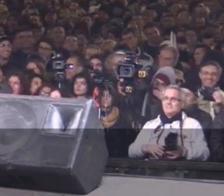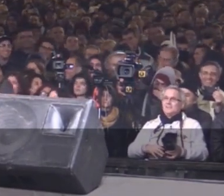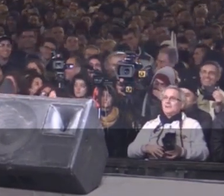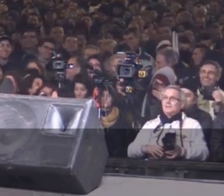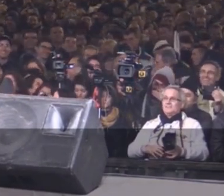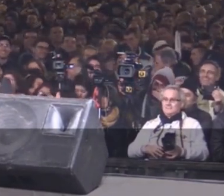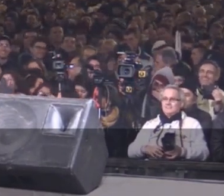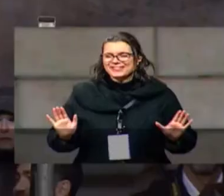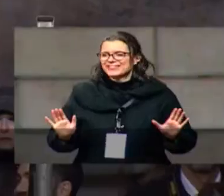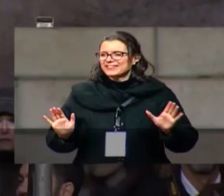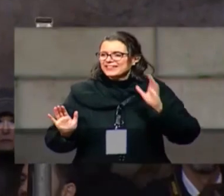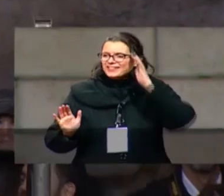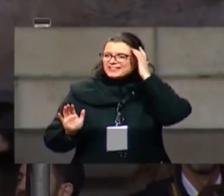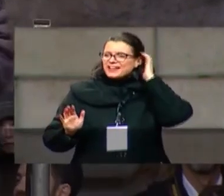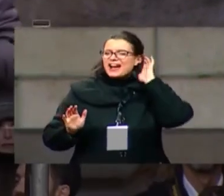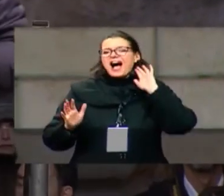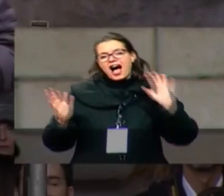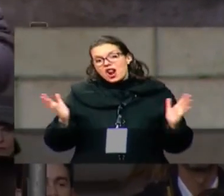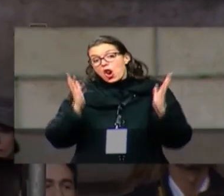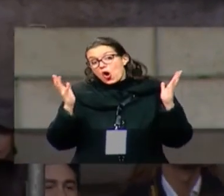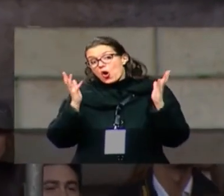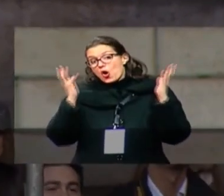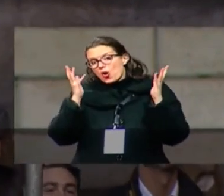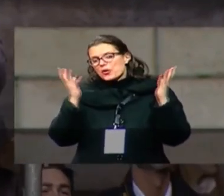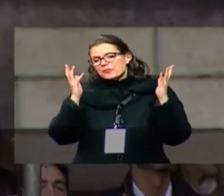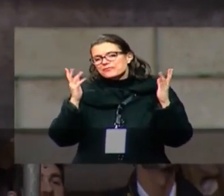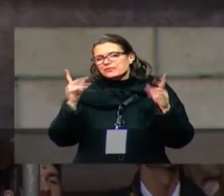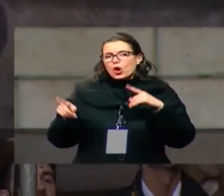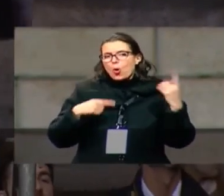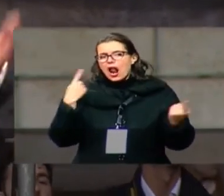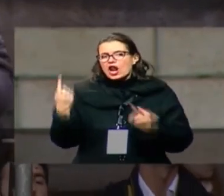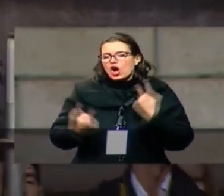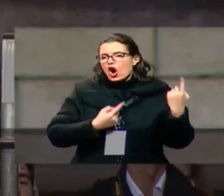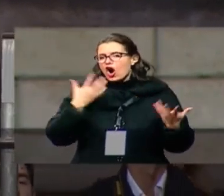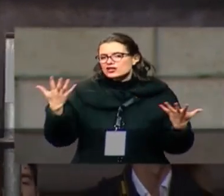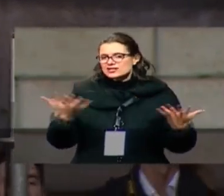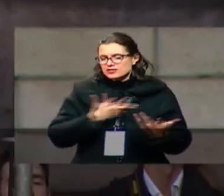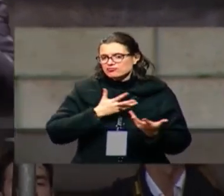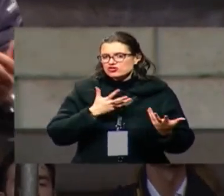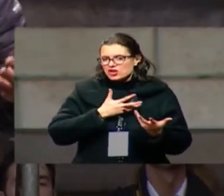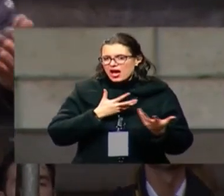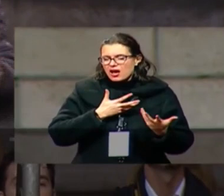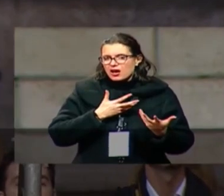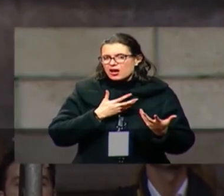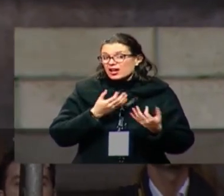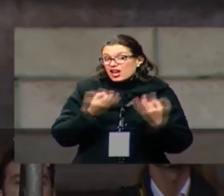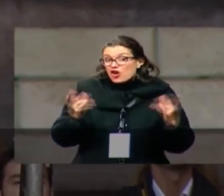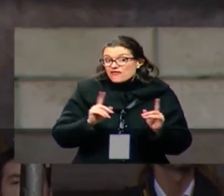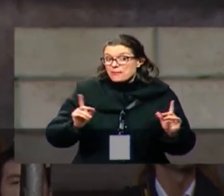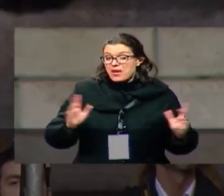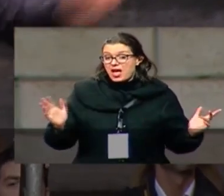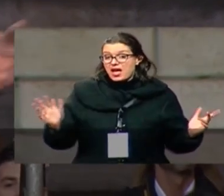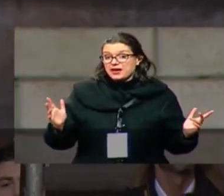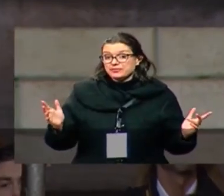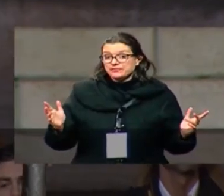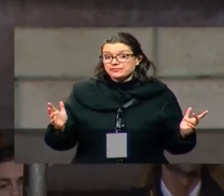bene e allora c'è qualcosa che capiamo che non va non sappiamo come come cosa fare cosa non fare